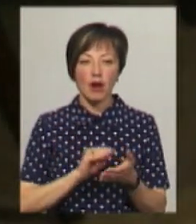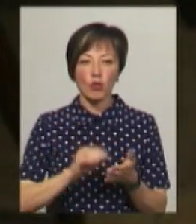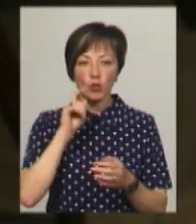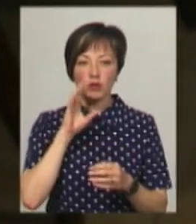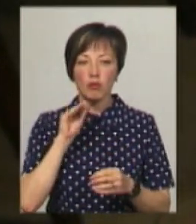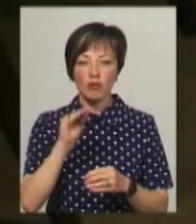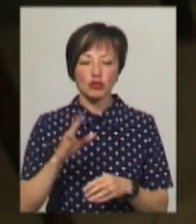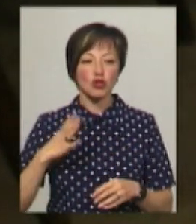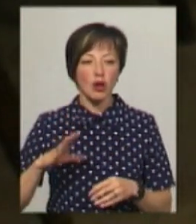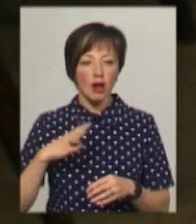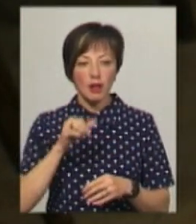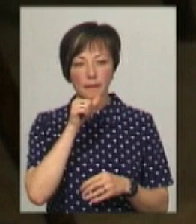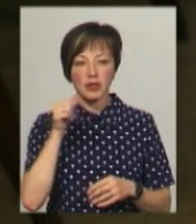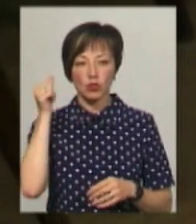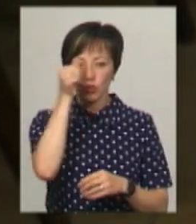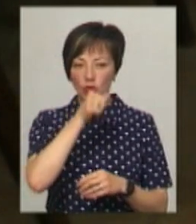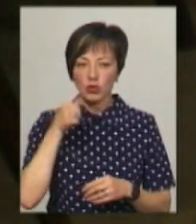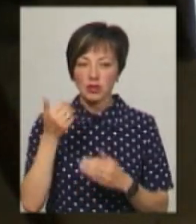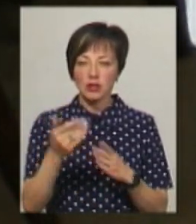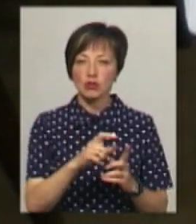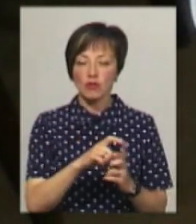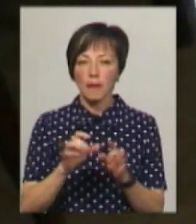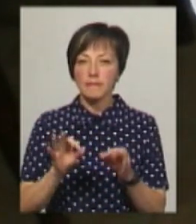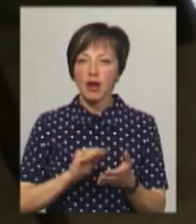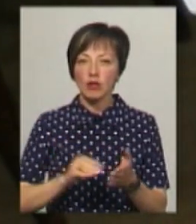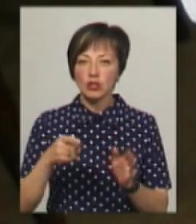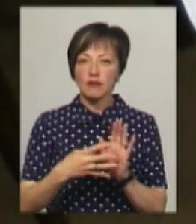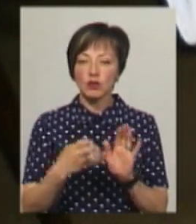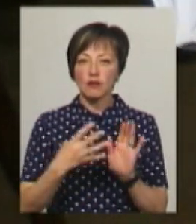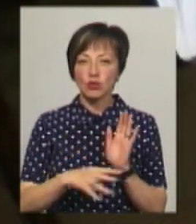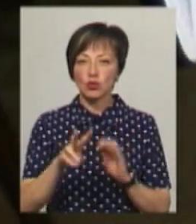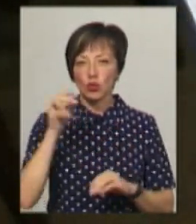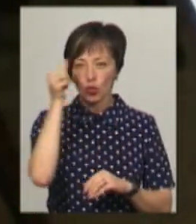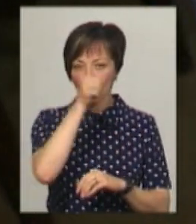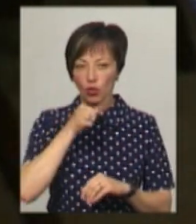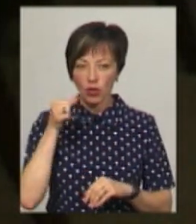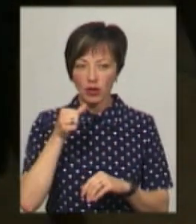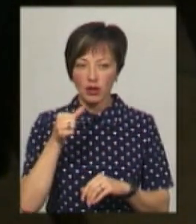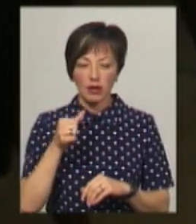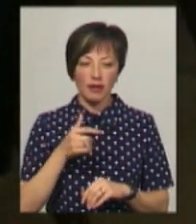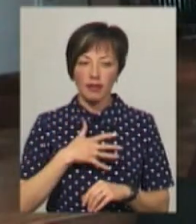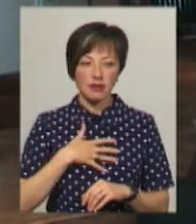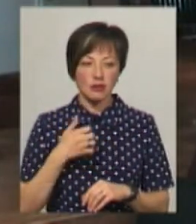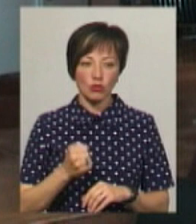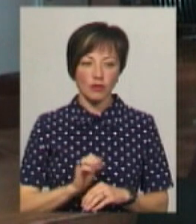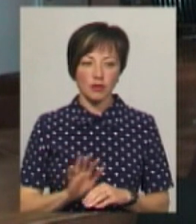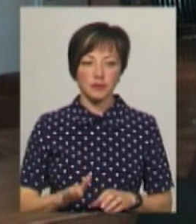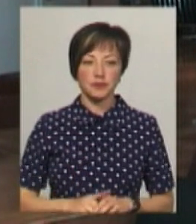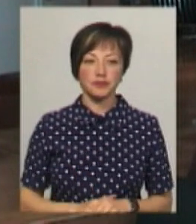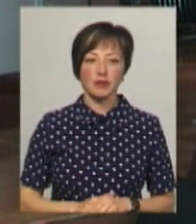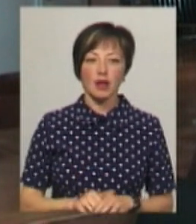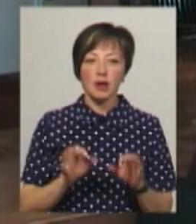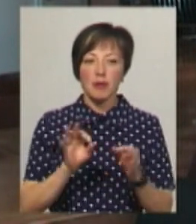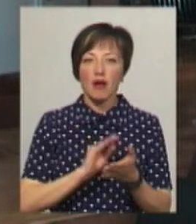мови філологи чекали минулого року. За її словами, правопис 1992 року філологів не задовольняв. Правопис,